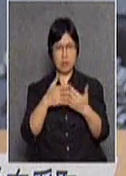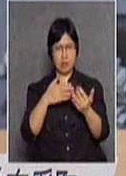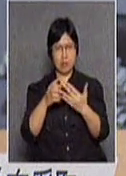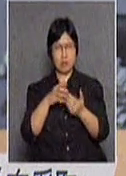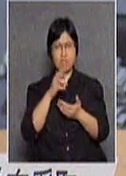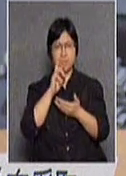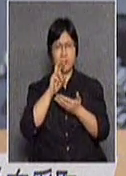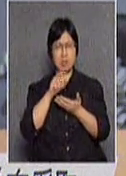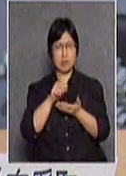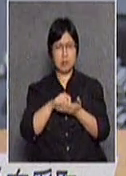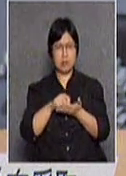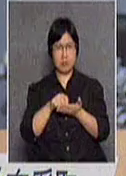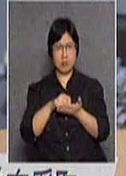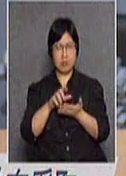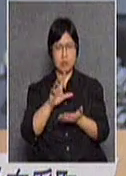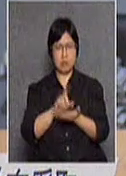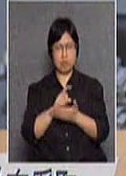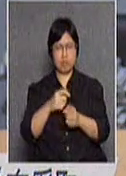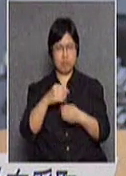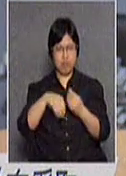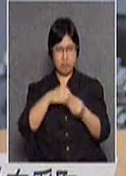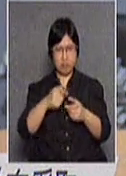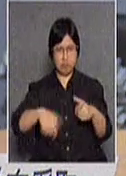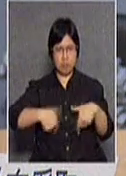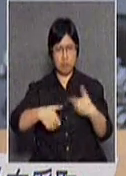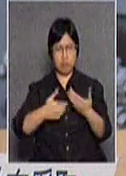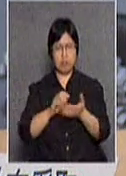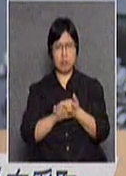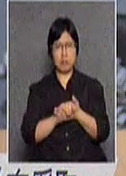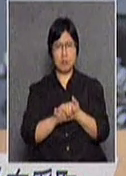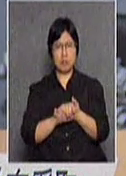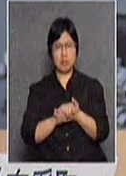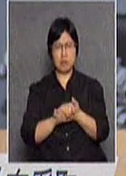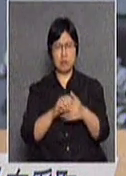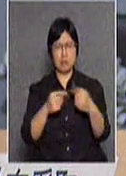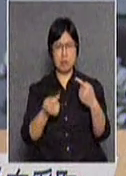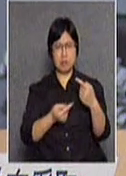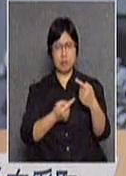的全年預算運作開支由